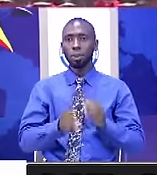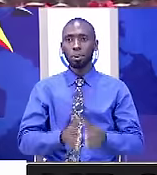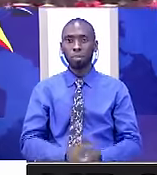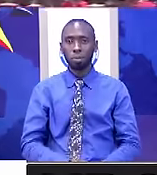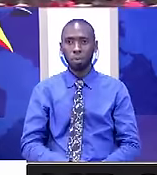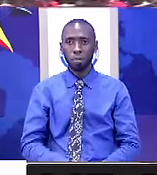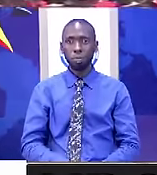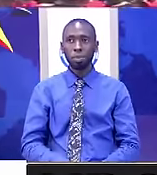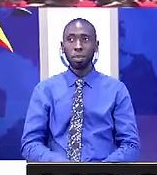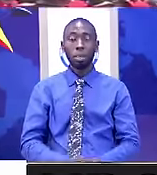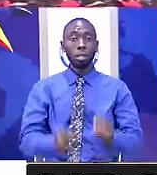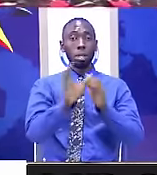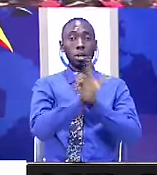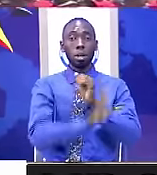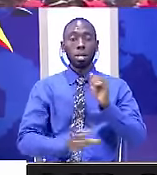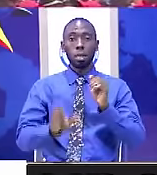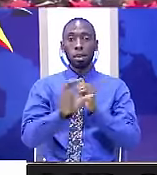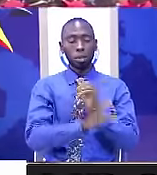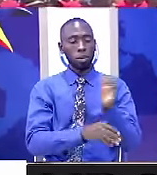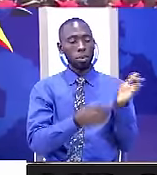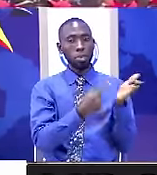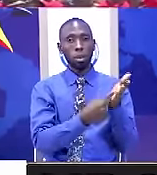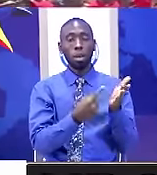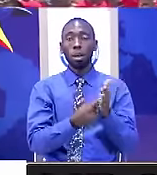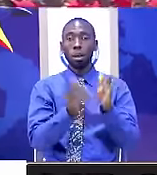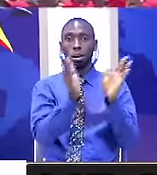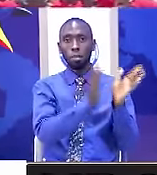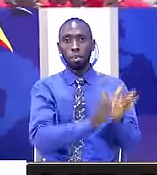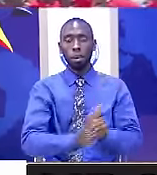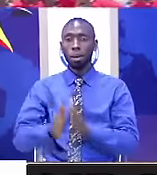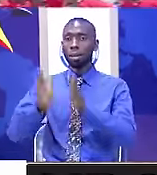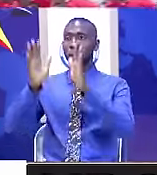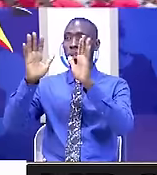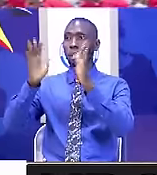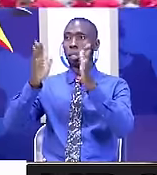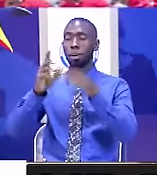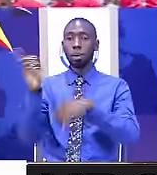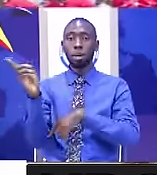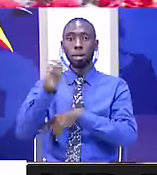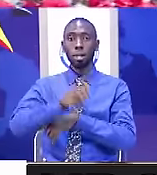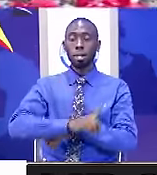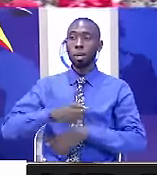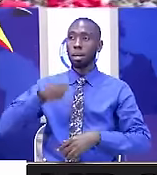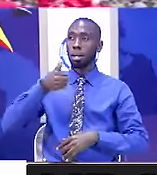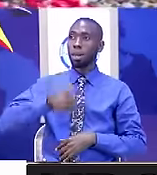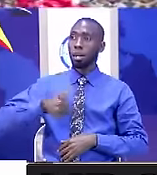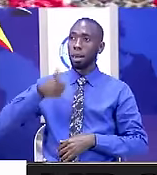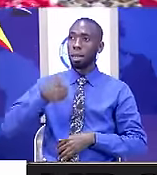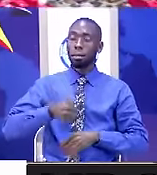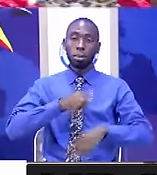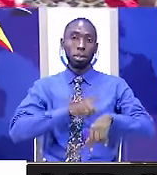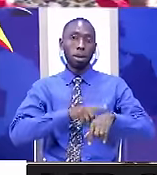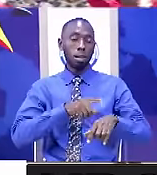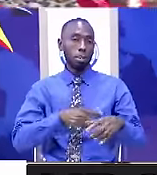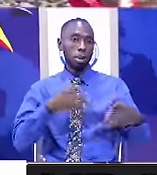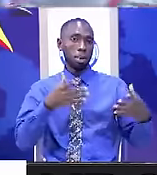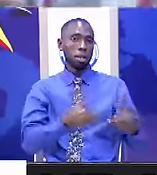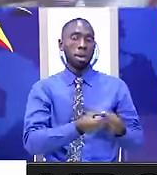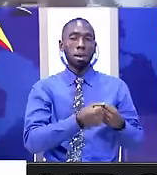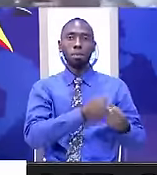Eggwanga litegese okukuza olunaku lwa NRM olw'okujjukira emyaka 38 bukyabawamba buyinza okuva mu mikono gy'abakulembeze